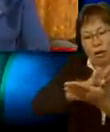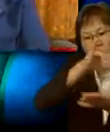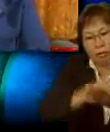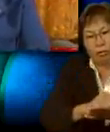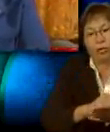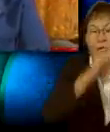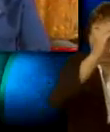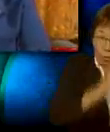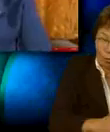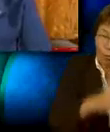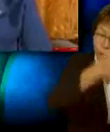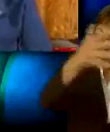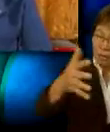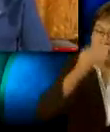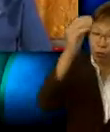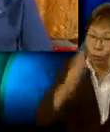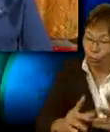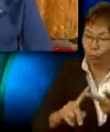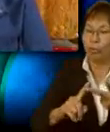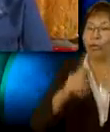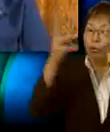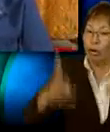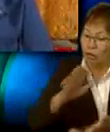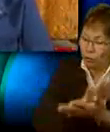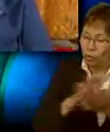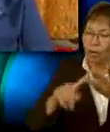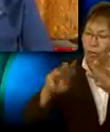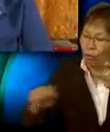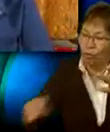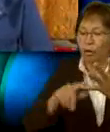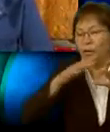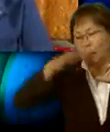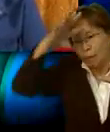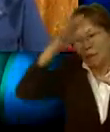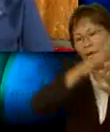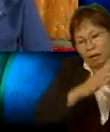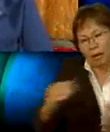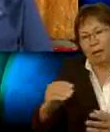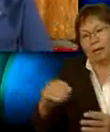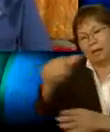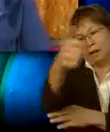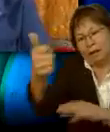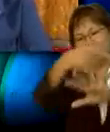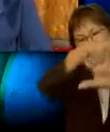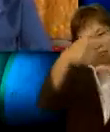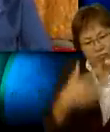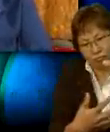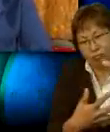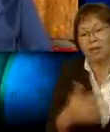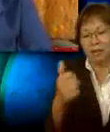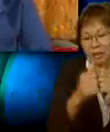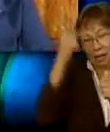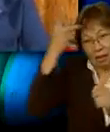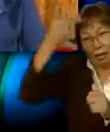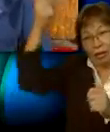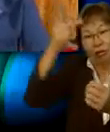itu, iaitu guru besar, guru, warga sekolah, murid-murid, ibu bapa dan juga yang lain-lain. Dengan